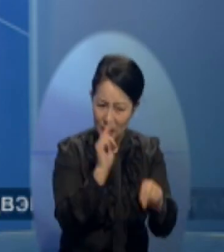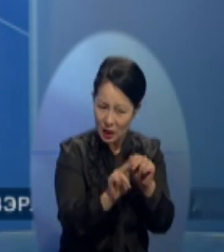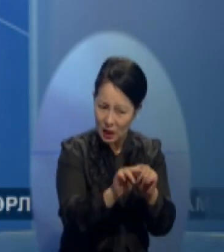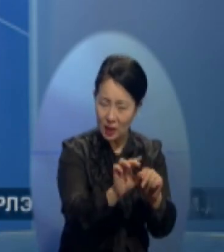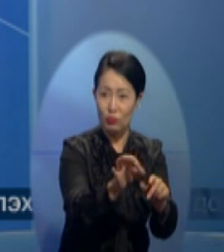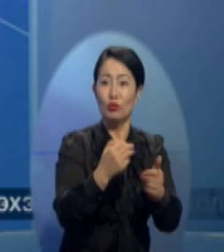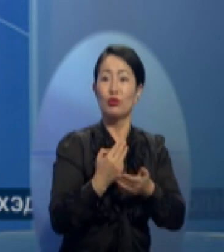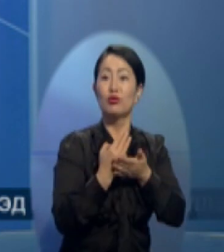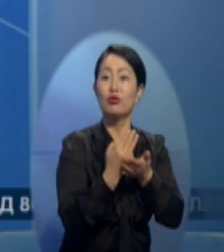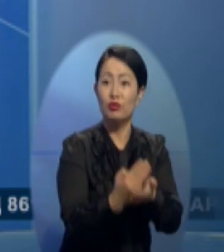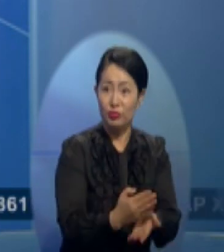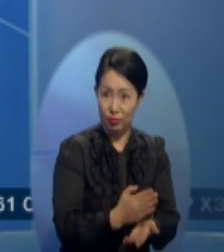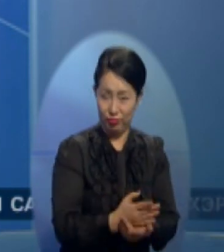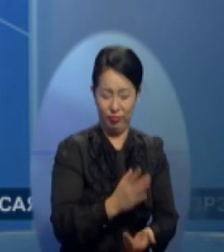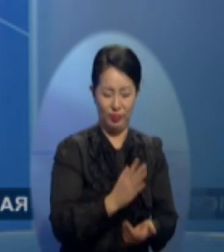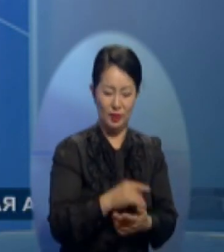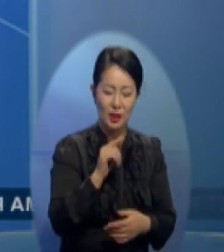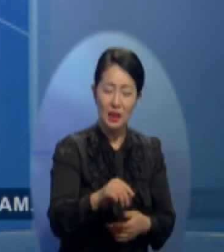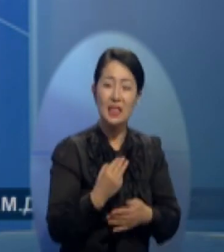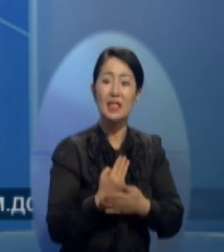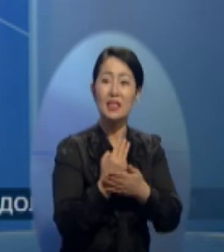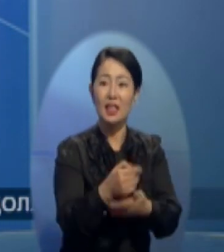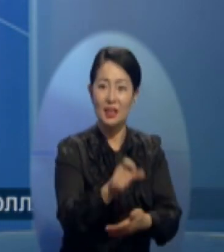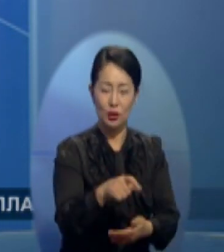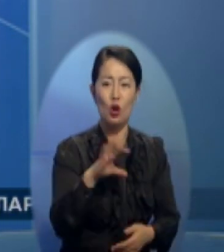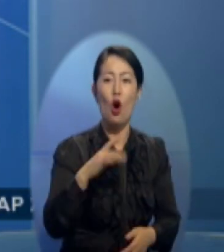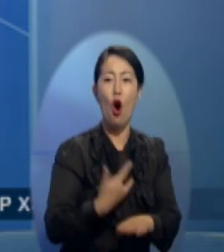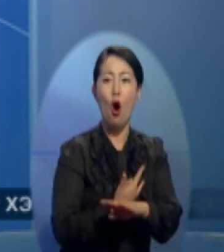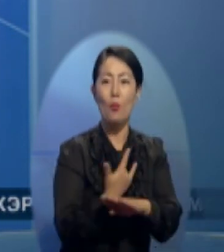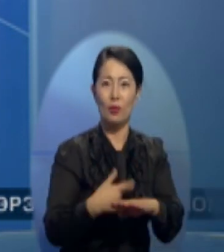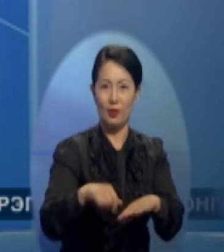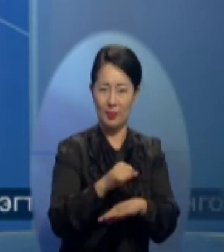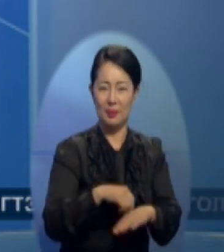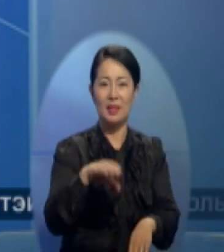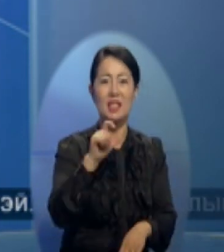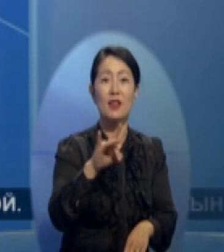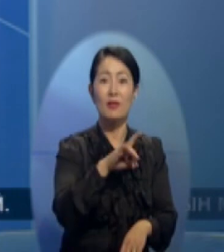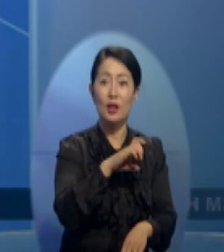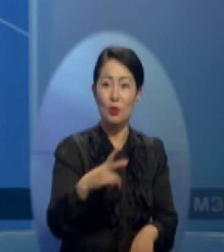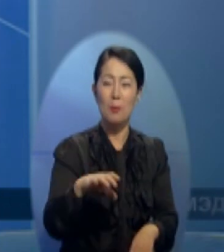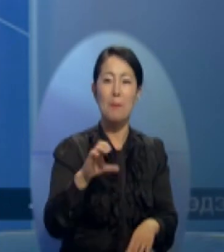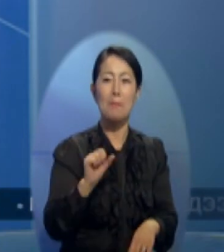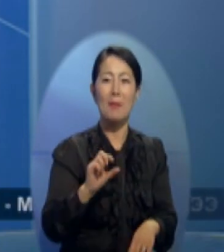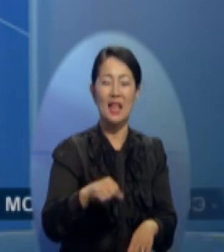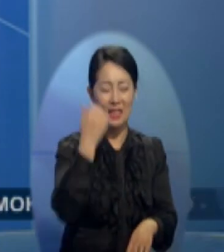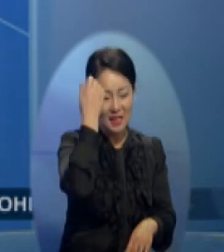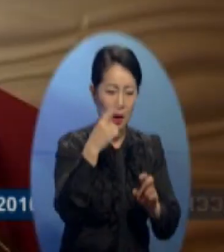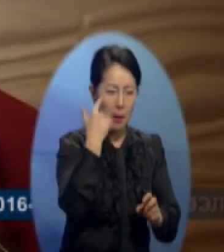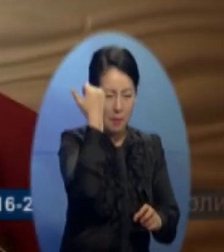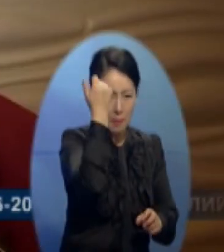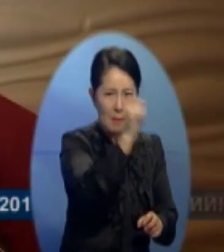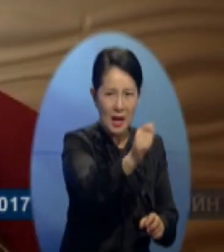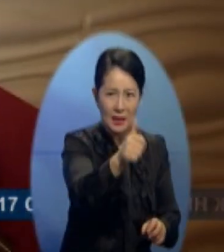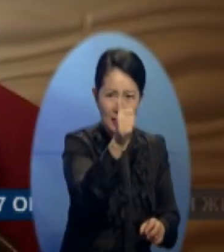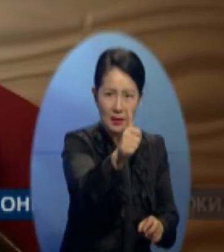үе ирээдүгээ одоо сайшаан урамшуулах зорилготой шагналын эзнэр энэ жил Өмнөгов аймгийн Сэврэ сумын малчин хүү Батбих тодорсон байна.